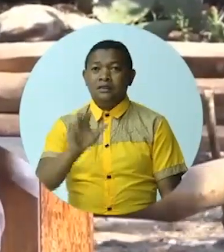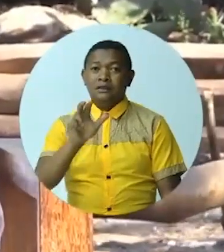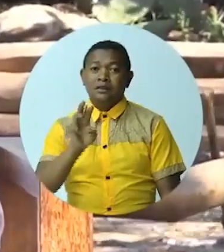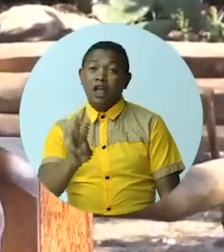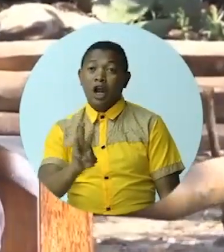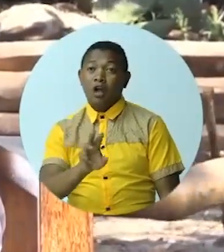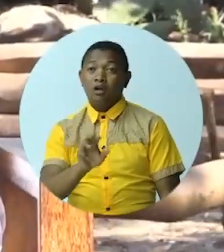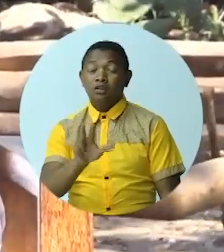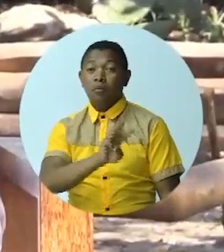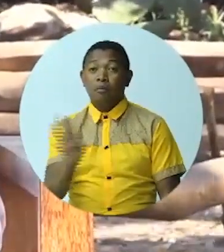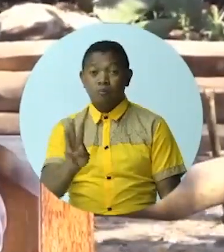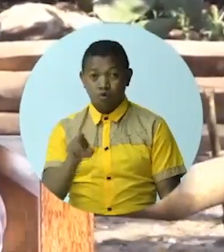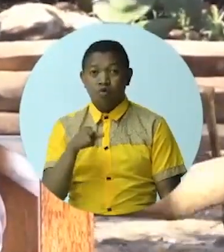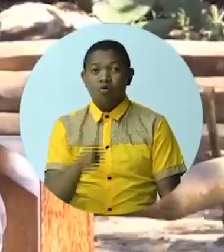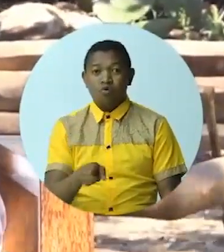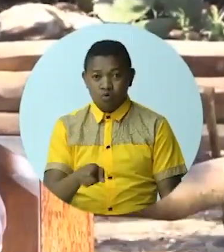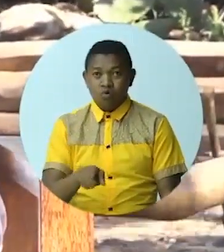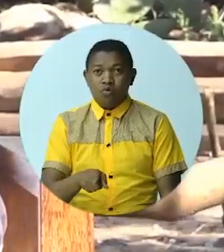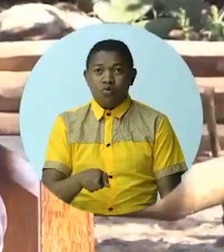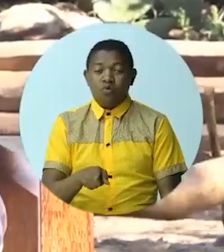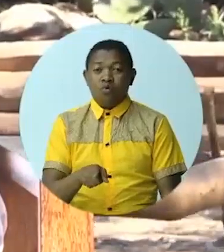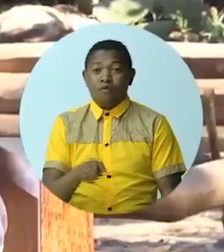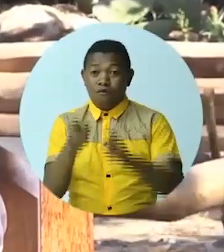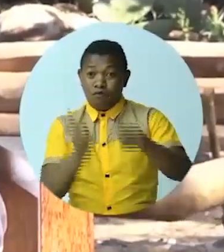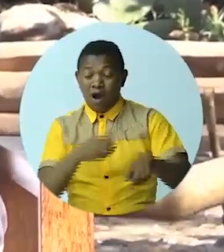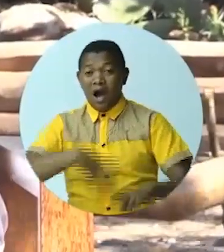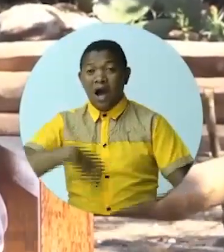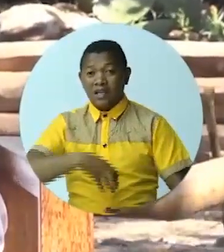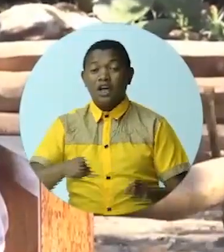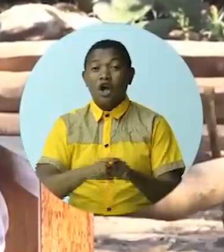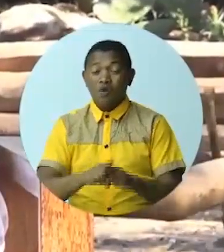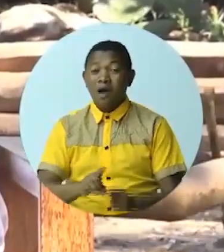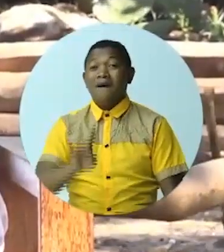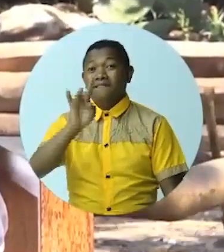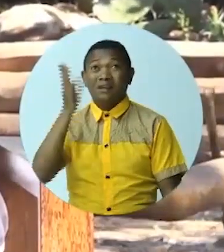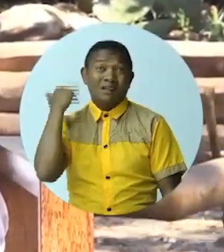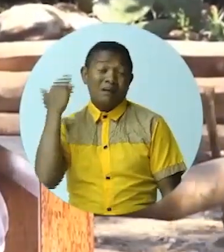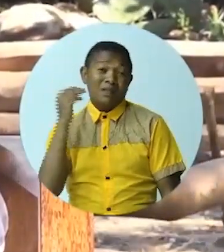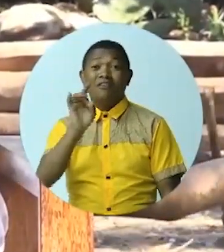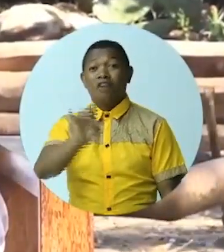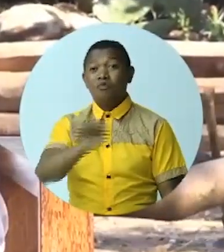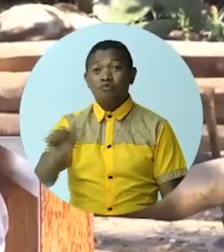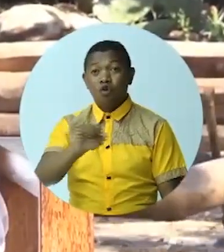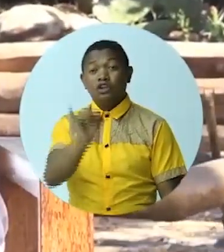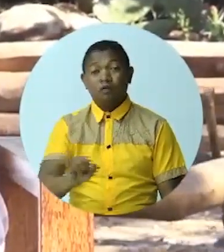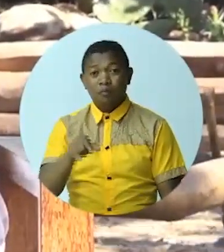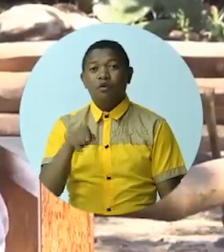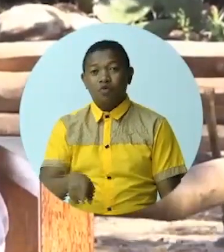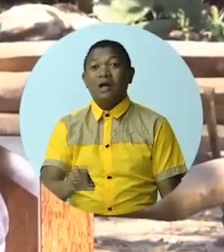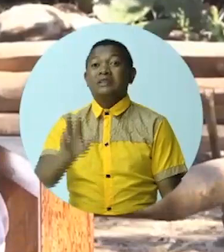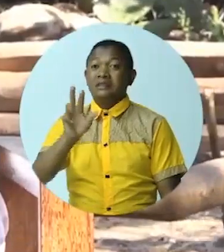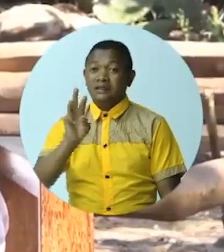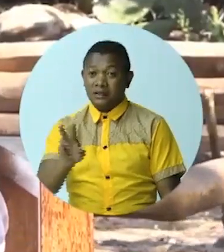n'izany tsinikaretin'izany tamin'ny fahavalo amby roapolo ny volana septambra ankehitriny tsika dia isaorana an'andriamanitra lehibe a